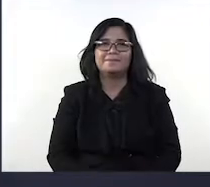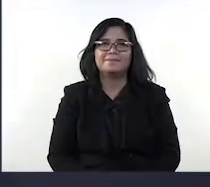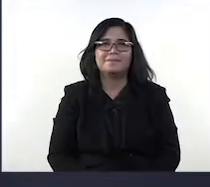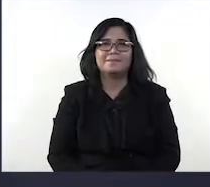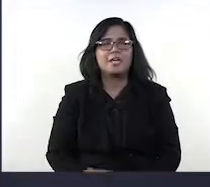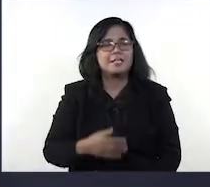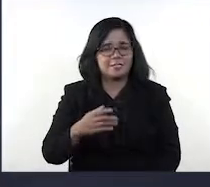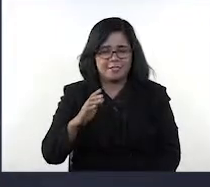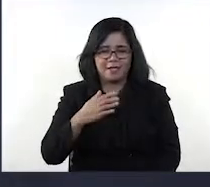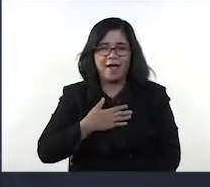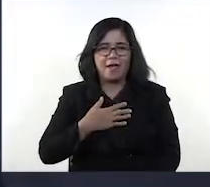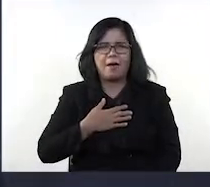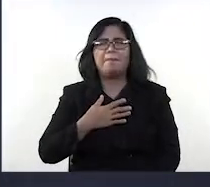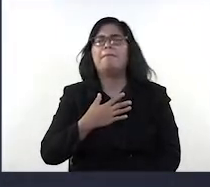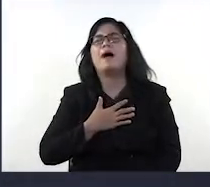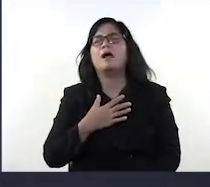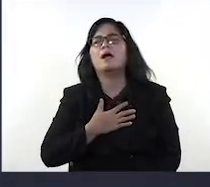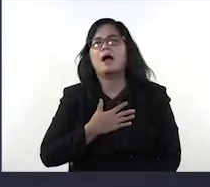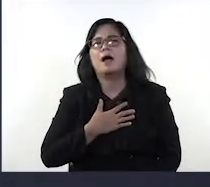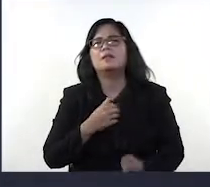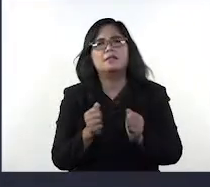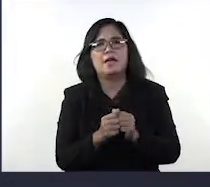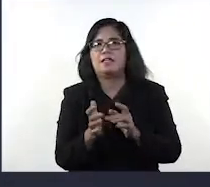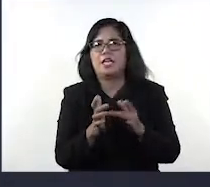I am proud romaji SAG